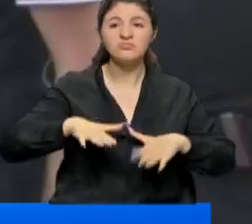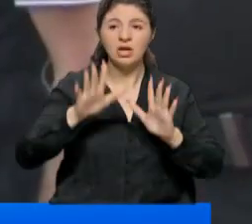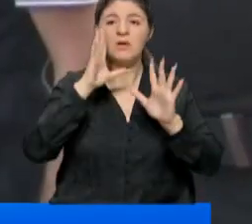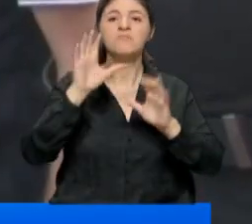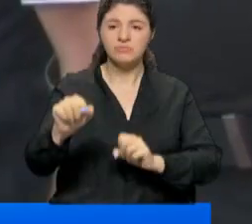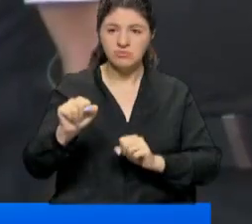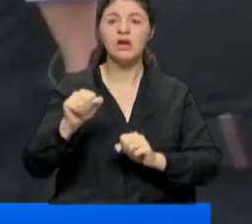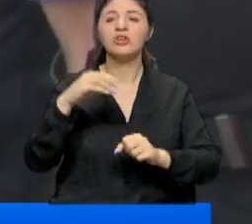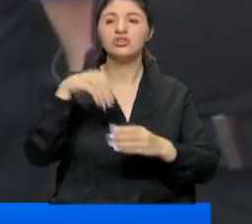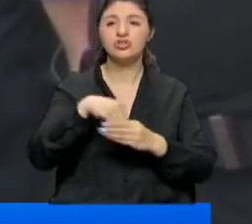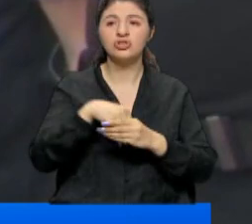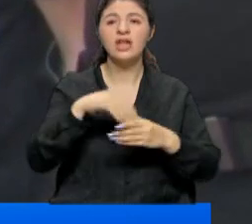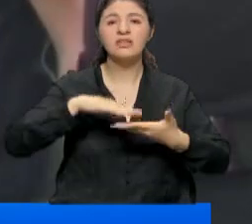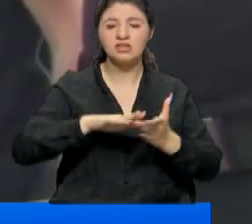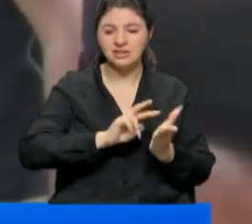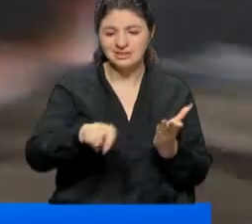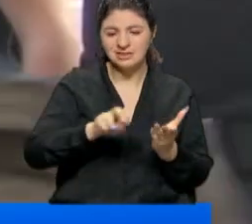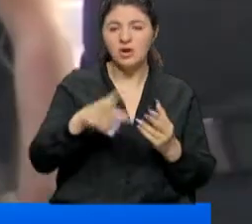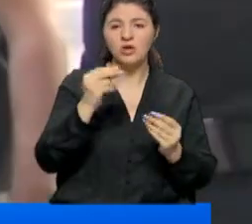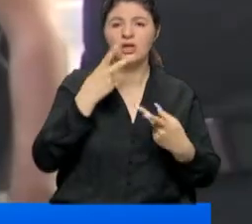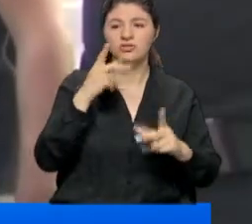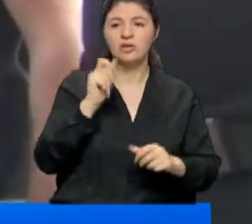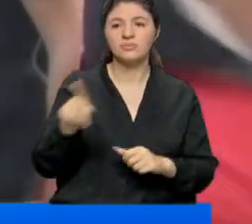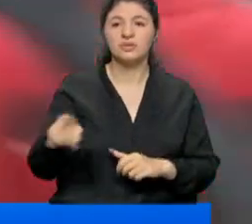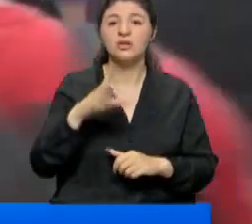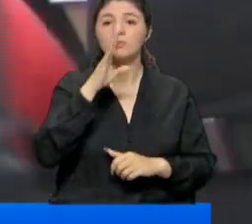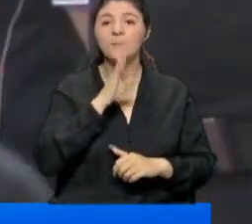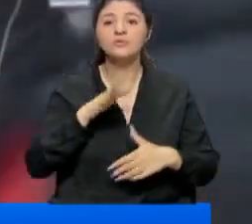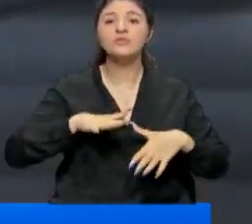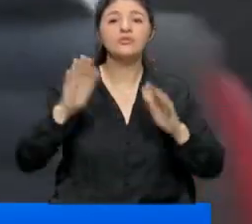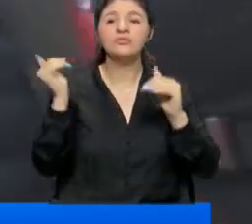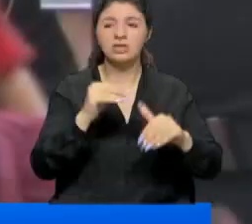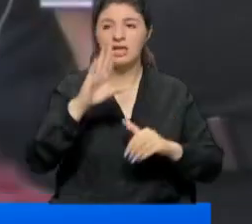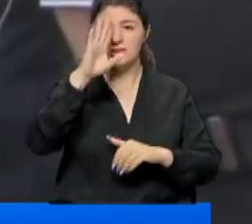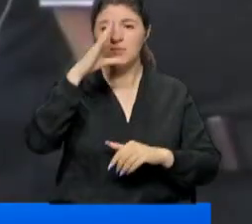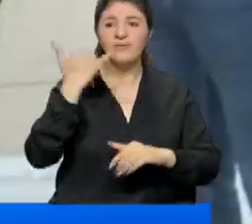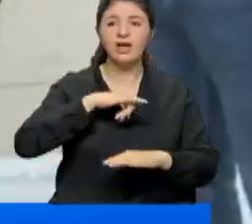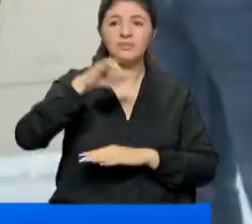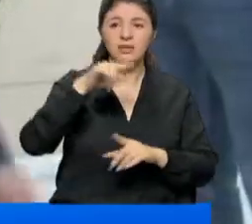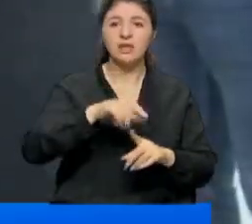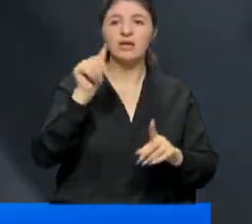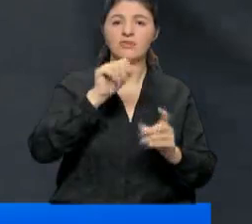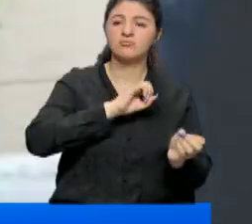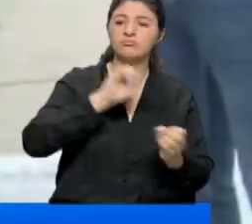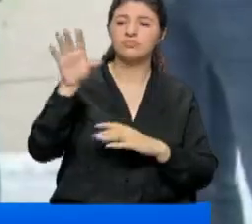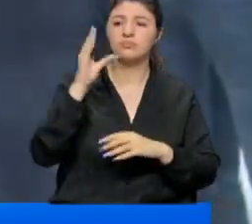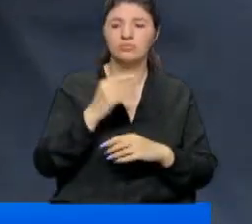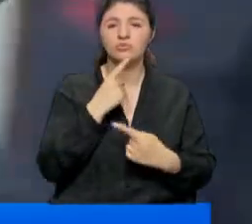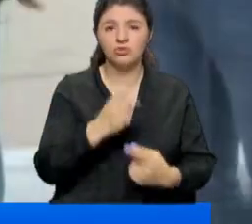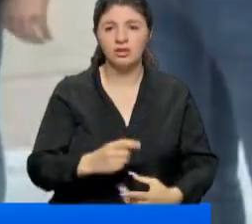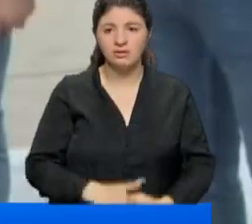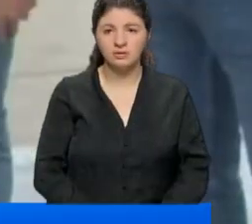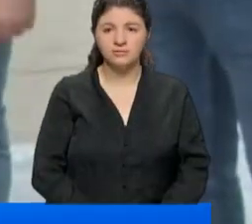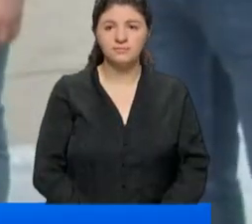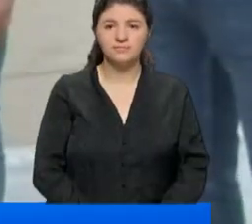göçmenin yakalandığını aralarında hatırdan inenlerin de olduğunu açıkladı 400 göçmenin de İstanbul Havalimanı'ndan Afganistan'a gönderileceği